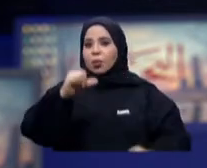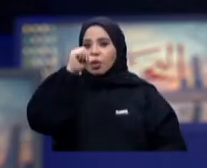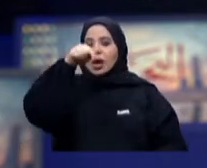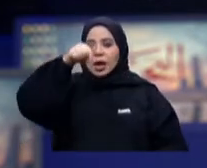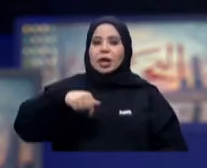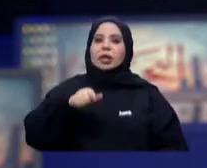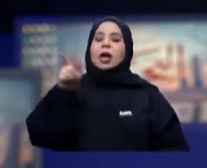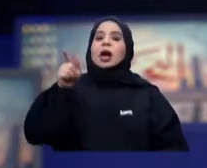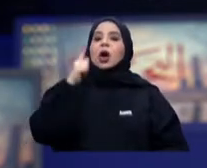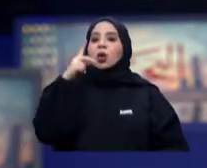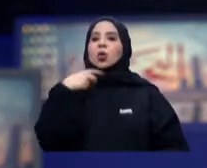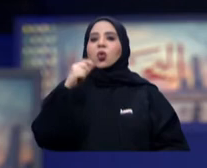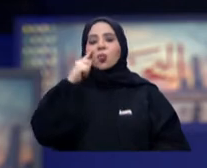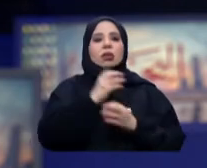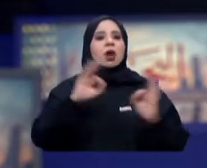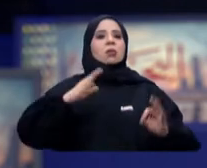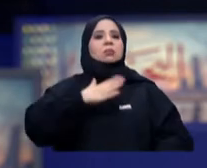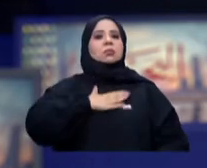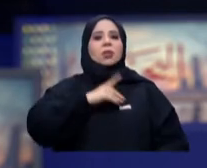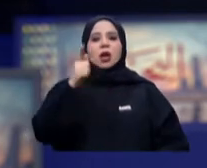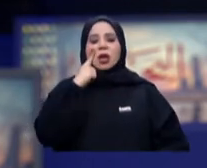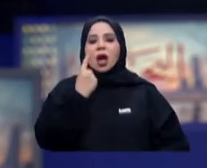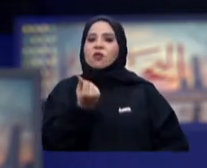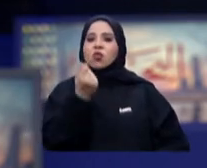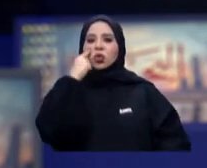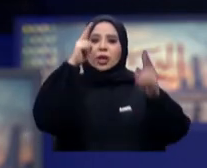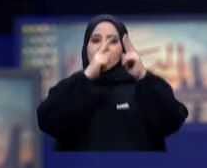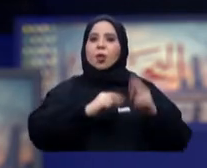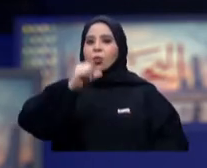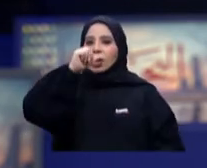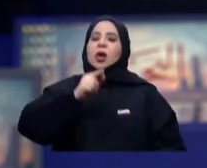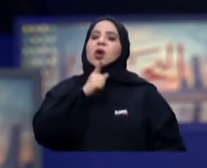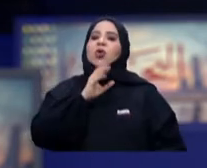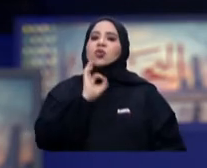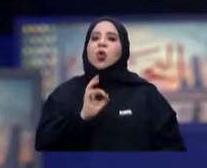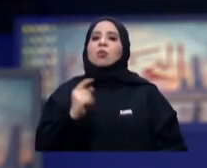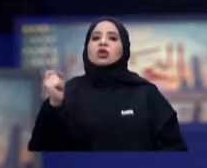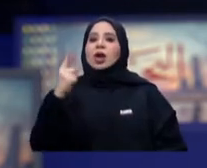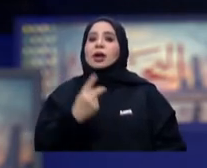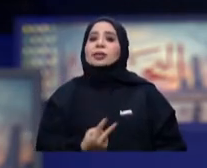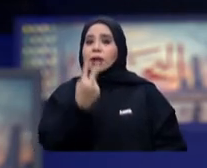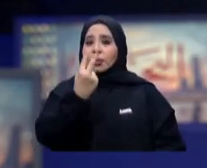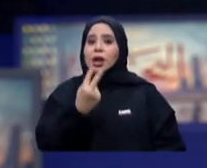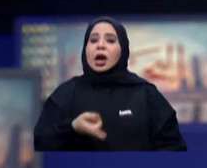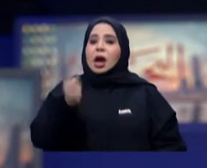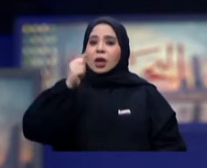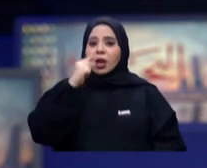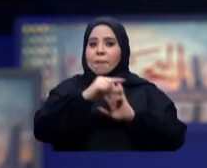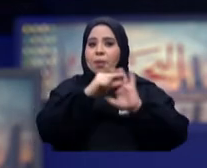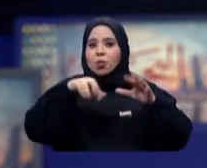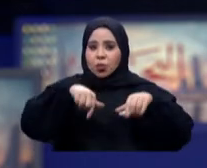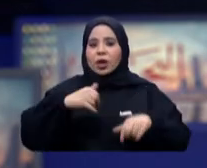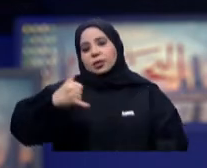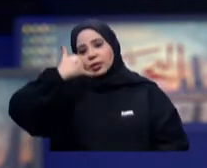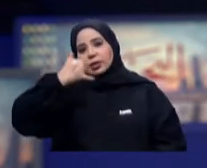والماء تكفل الحكومة بفواتير الكهرباء والماء اعتبارا من الأول من شهر يوليو. حول هذا الموضوع معنا